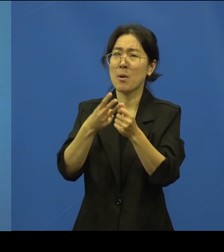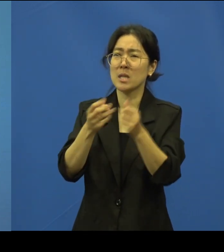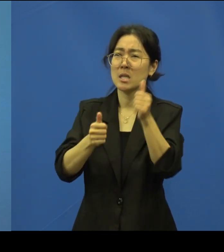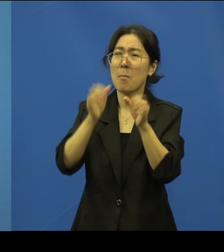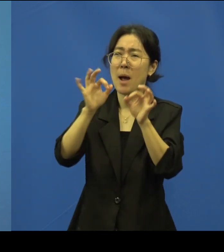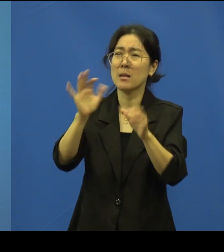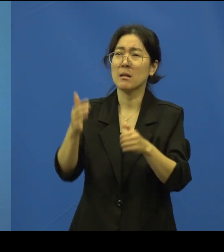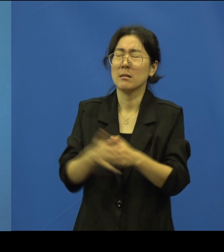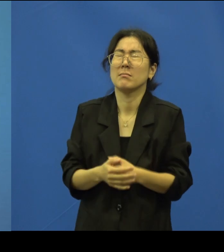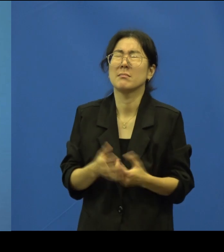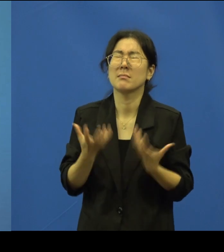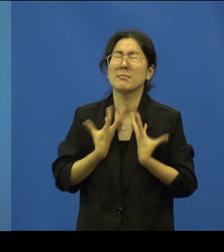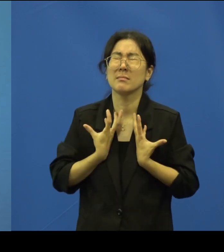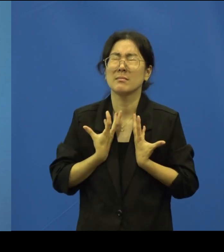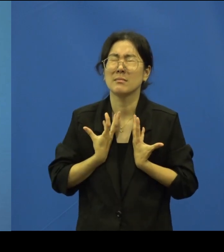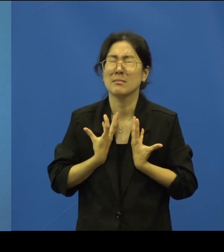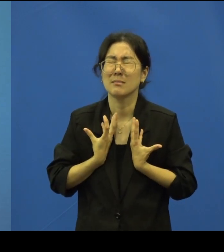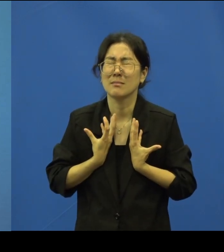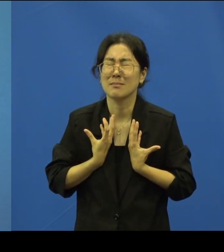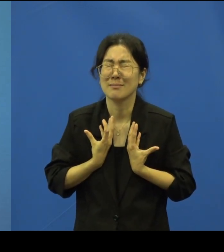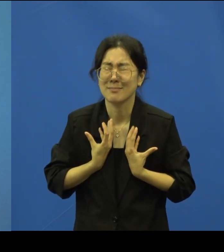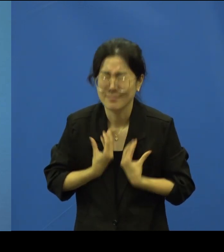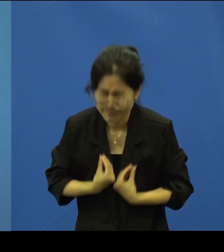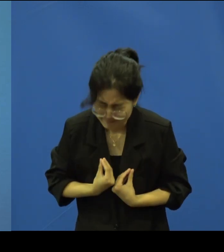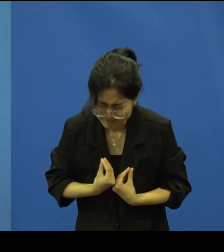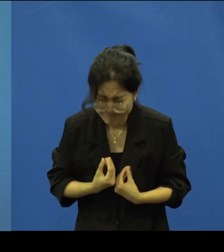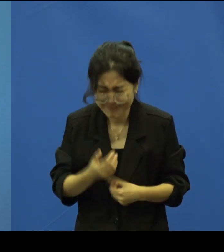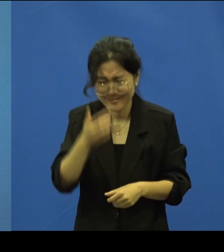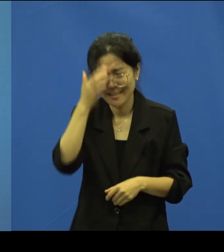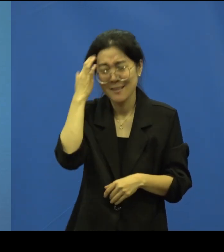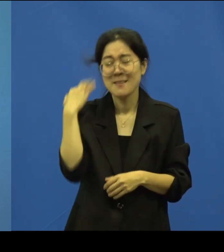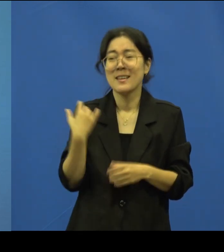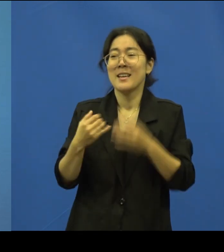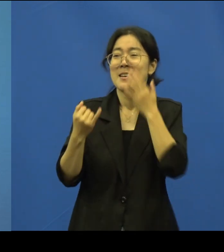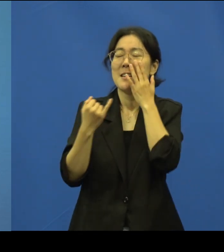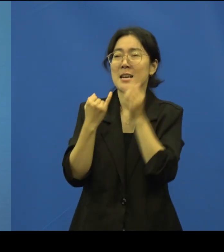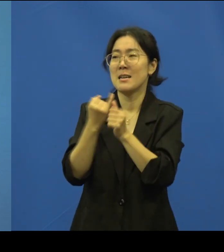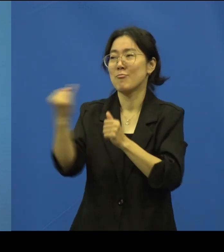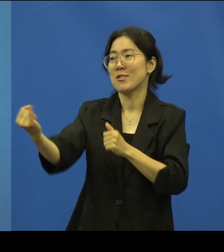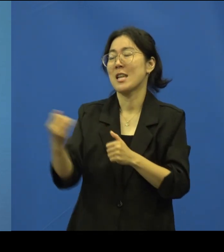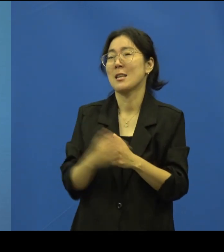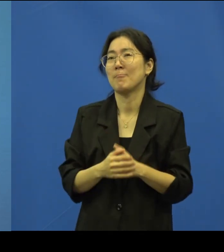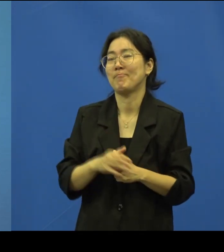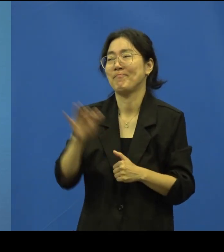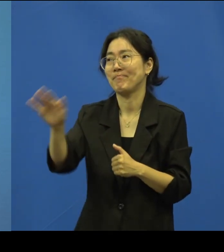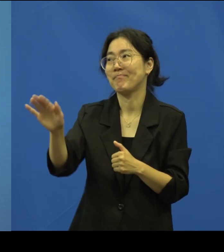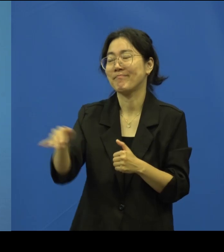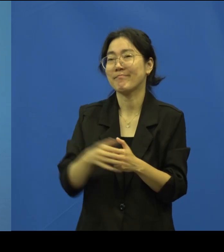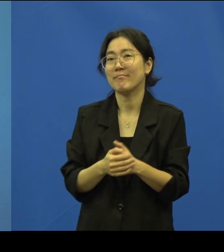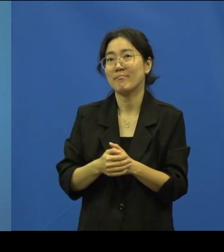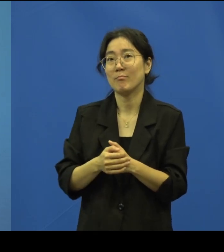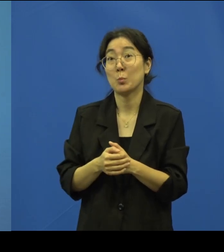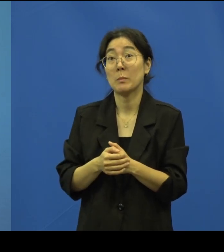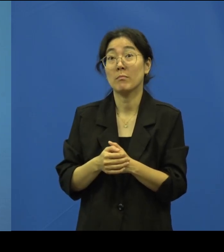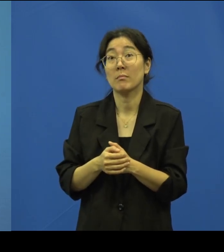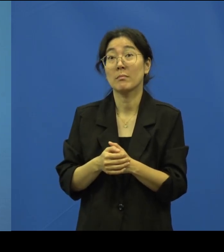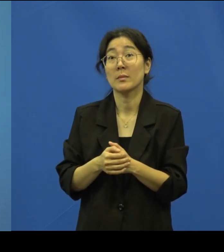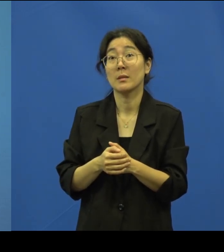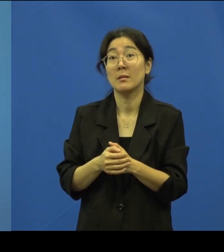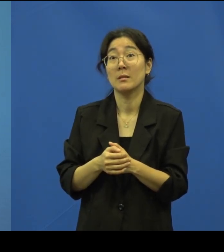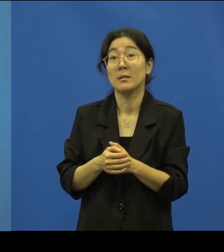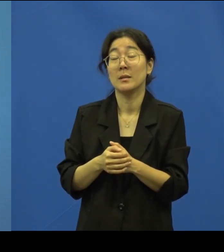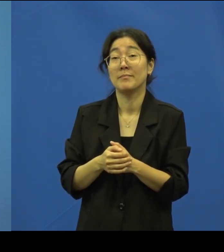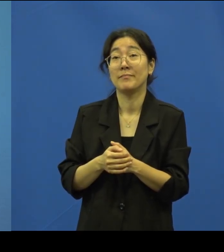실망스러웠죠. 그러나 곧 제가 아내에게 그랬어요. 제가 아내에게 뭐라 그랬는지 아세요? 제 아내 여기 있습니다. 제가